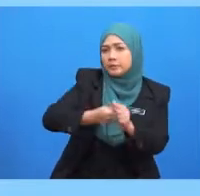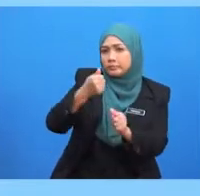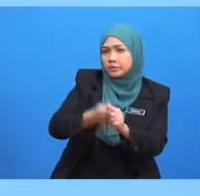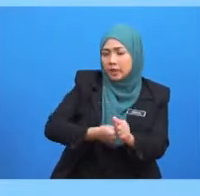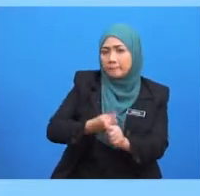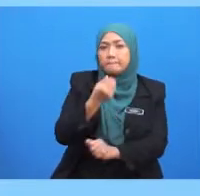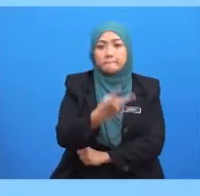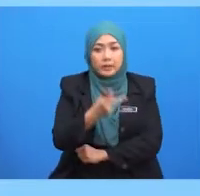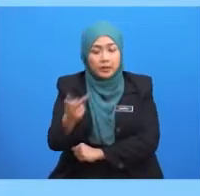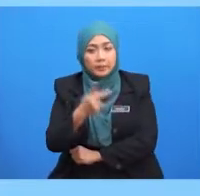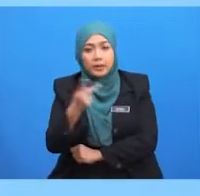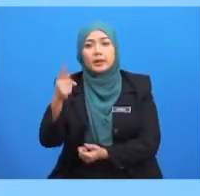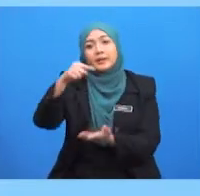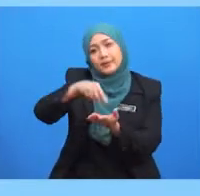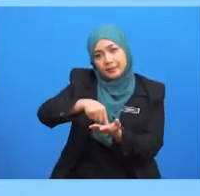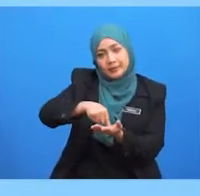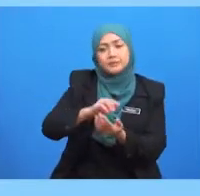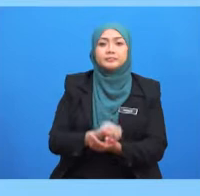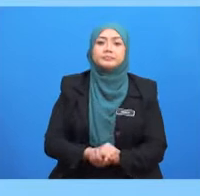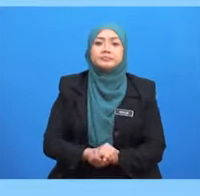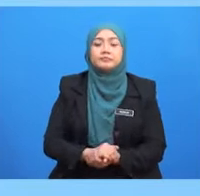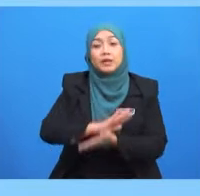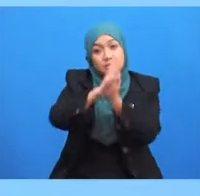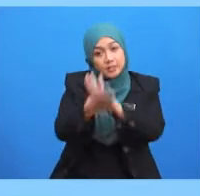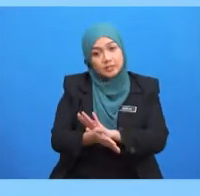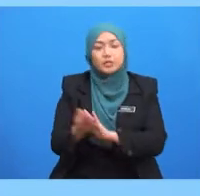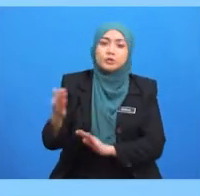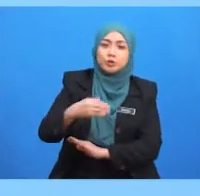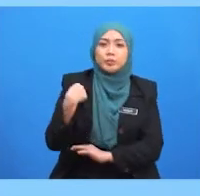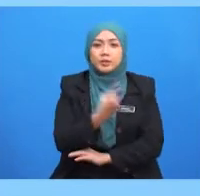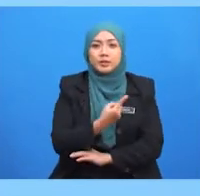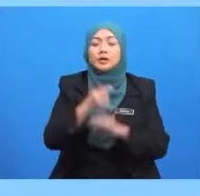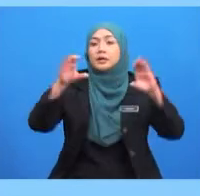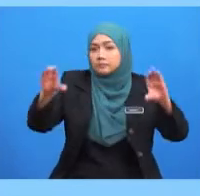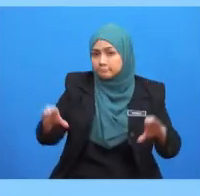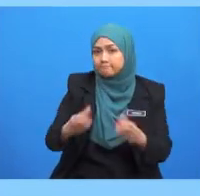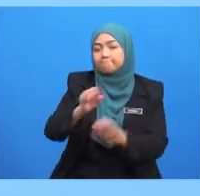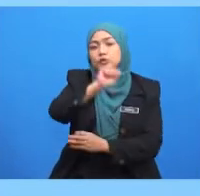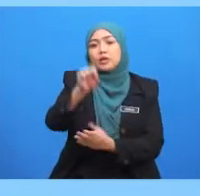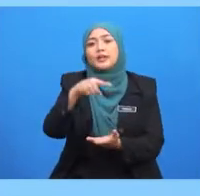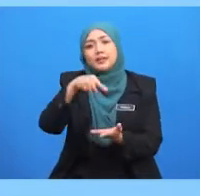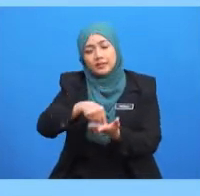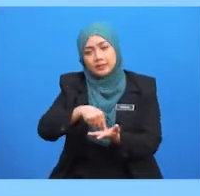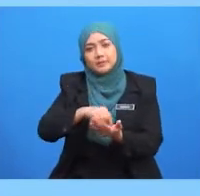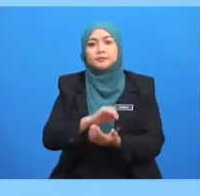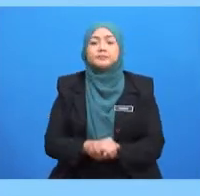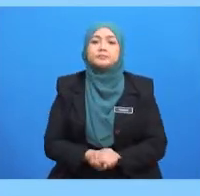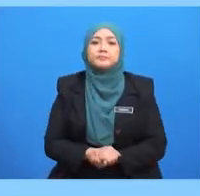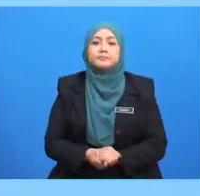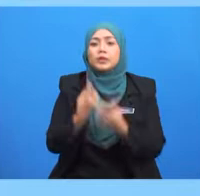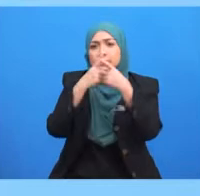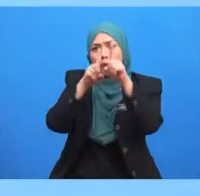komponen tersebut jadi ayo kita selesaikan Soalnya ini